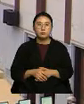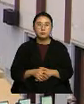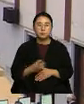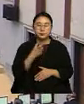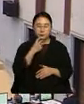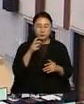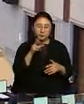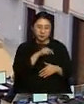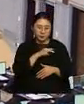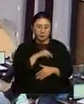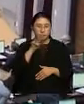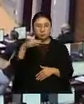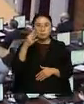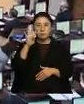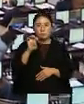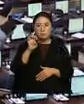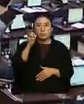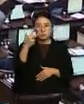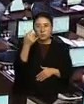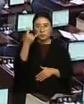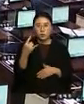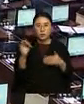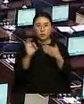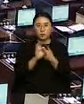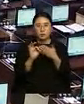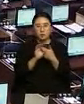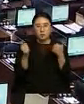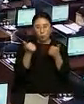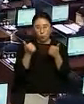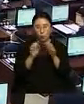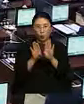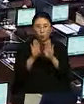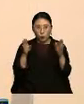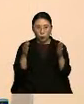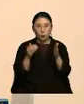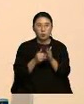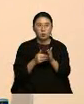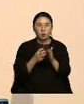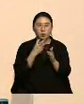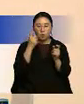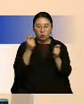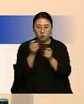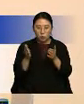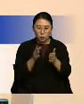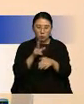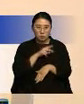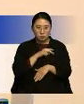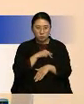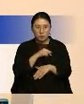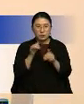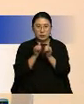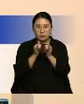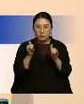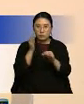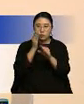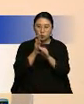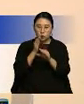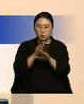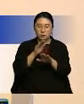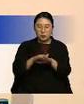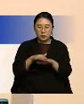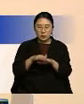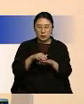경기도의회 가 제 347회 임시회 1차 본회의 를 열었습니다 경기도 의원은 사람을 중심에 놓고